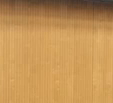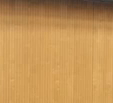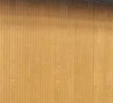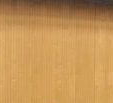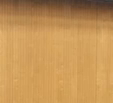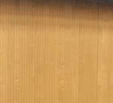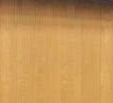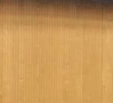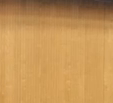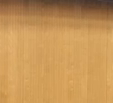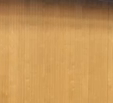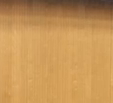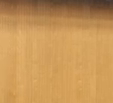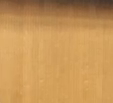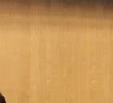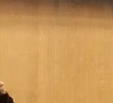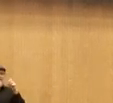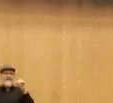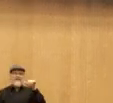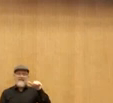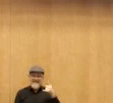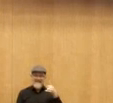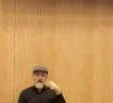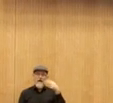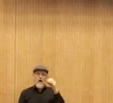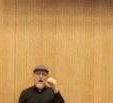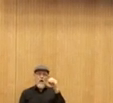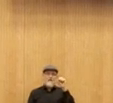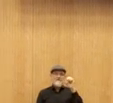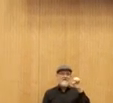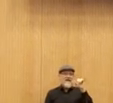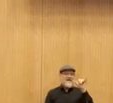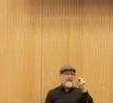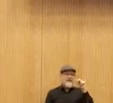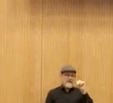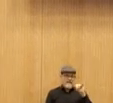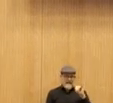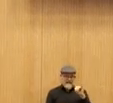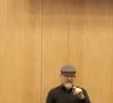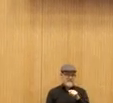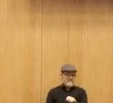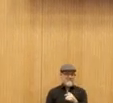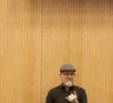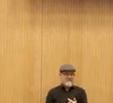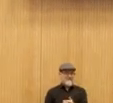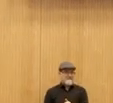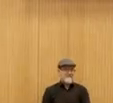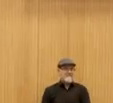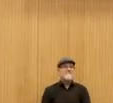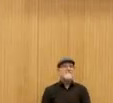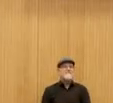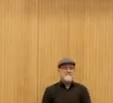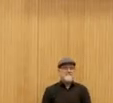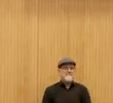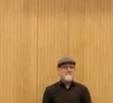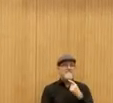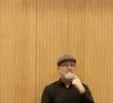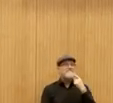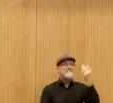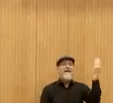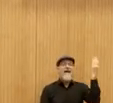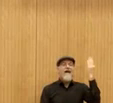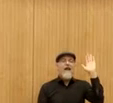Und Laura, machst du einmal das Mikrofon an? Alles klar, ist an. Dankeschön. Gerne. Hallo, ja, guten Tag. Ich bin Amand